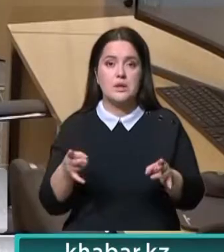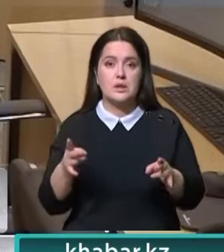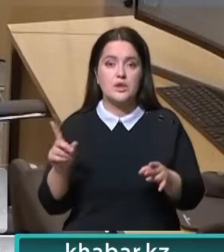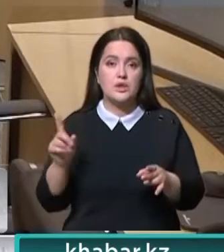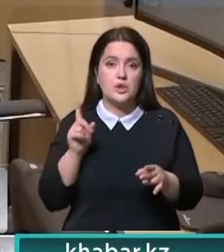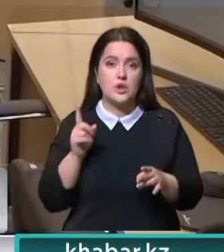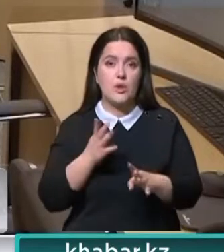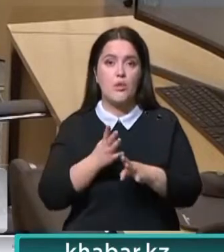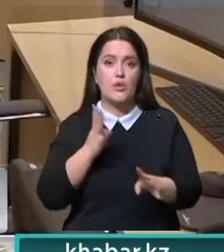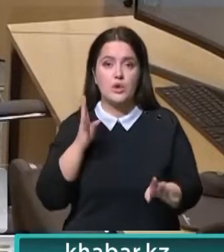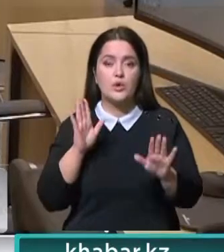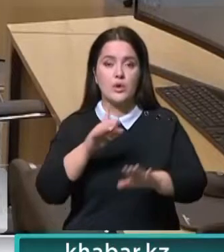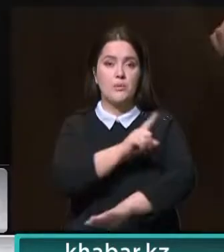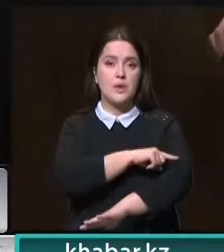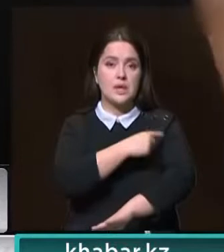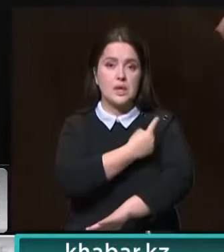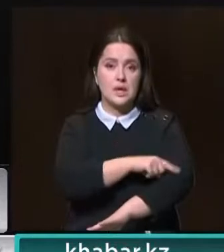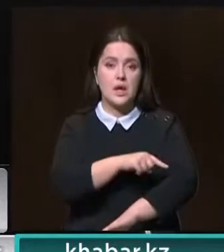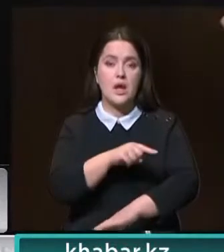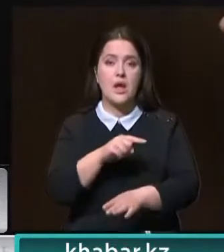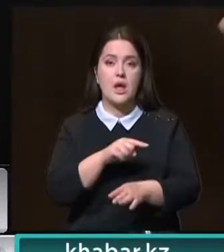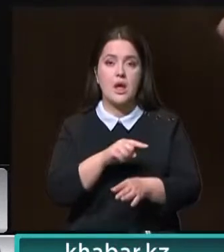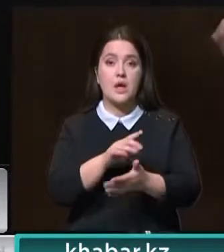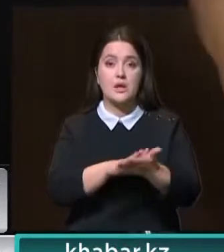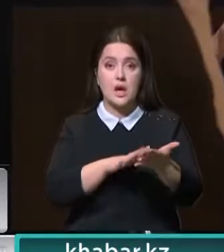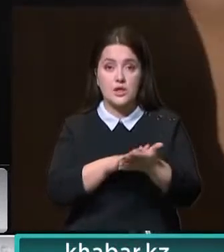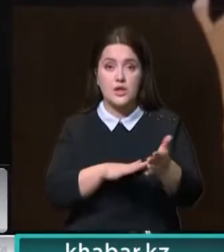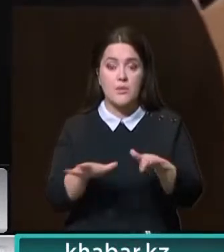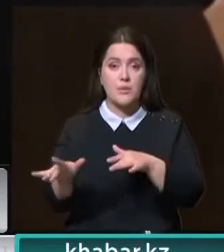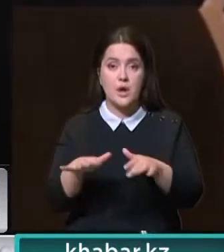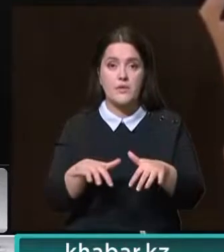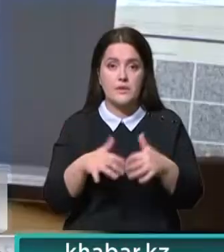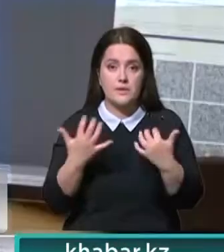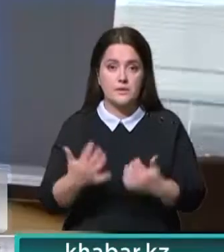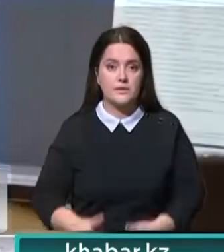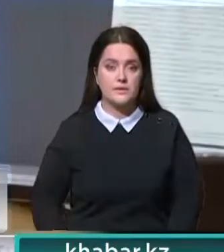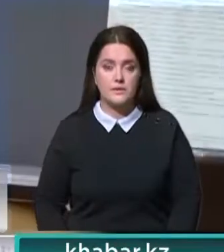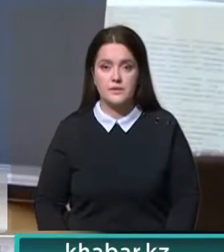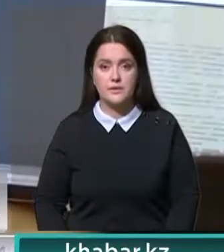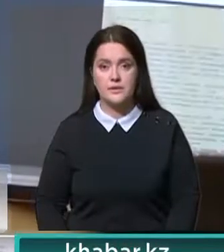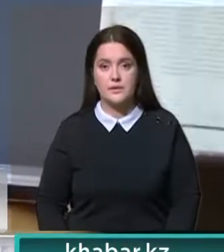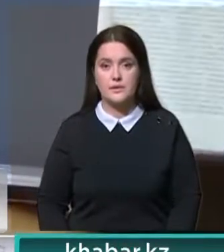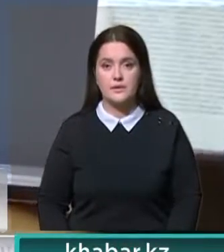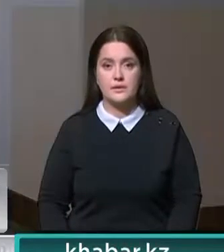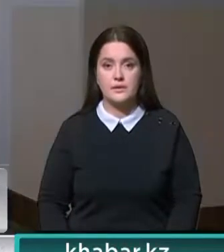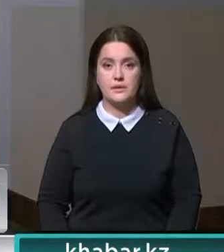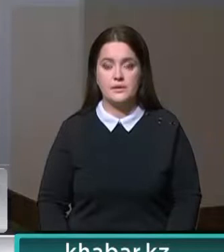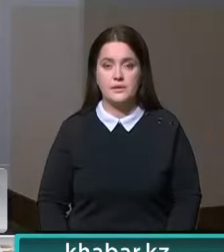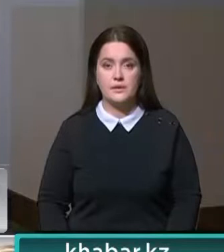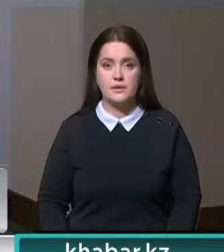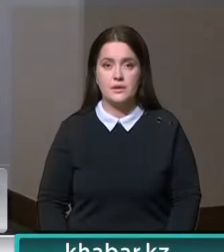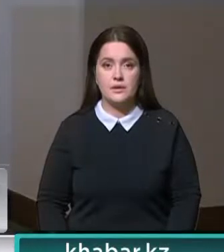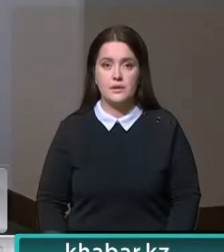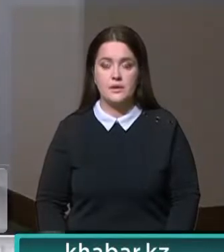придется ждать своей очереди только в поликлинике. Дальше весь процесс автоматизирован.